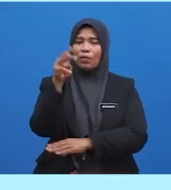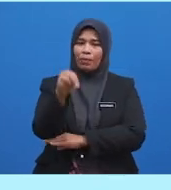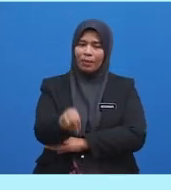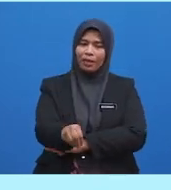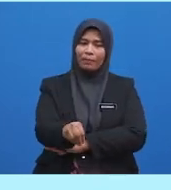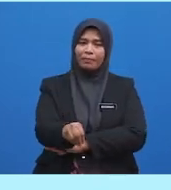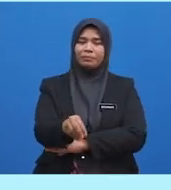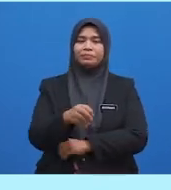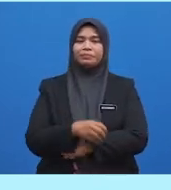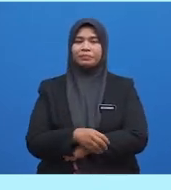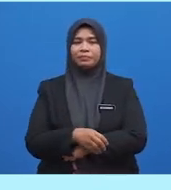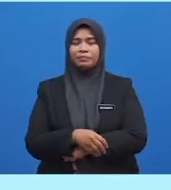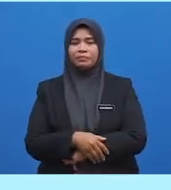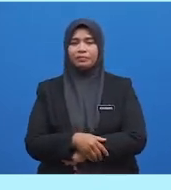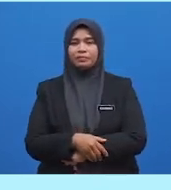malam